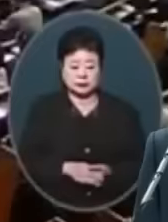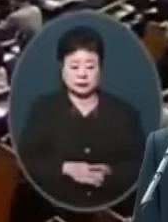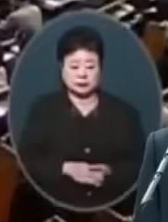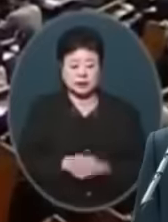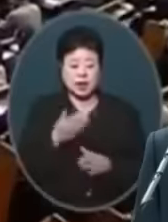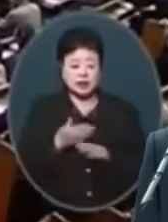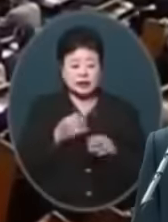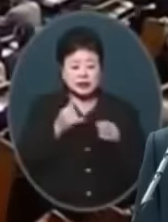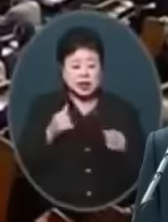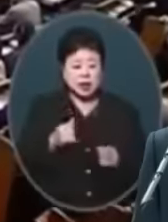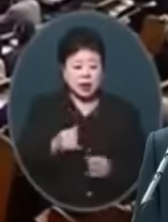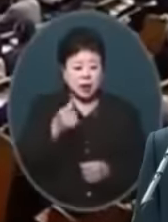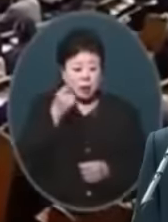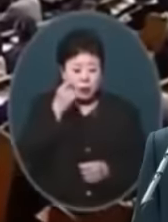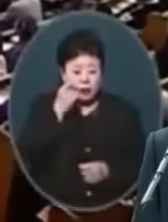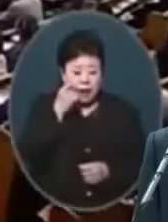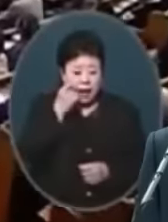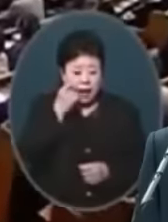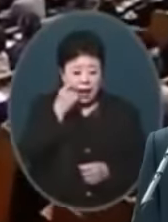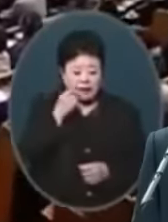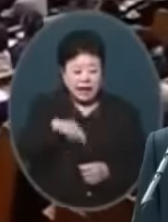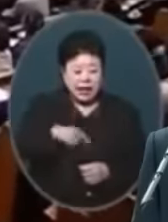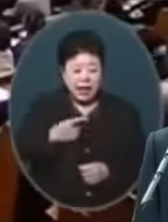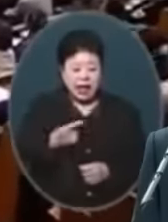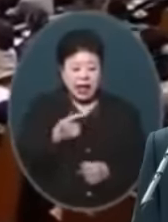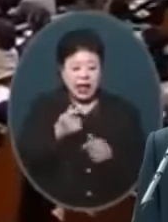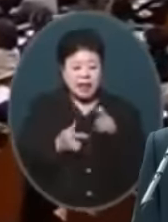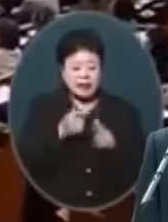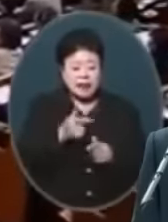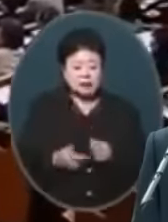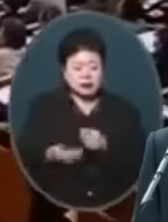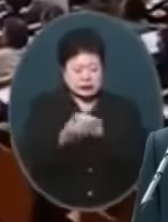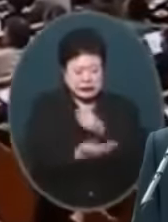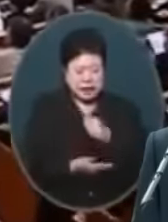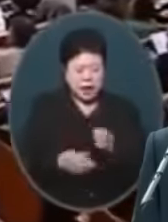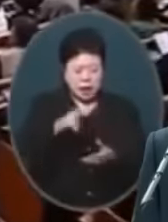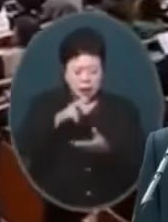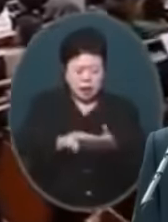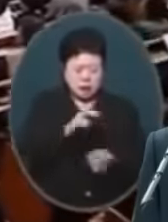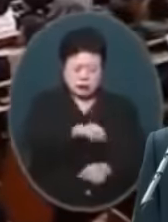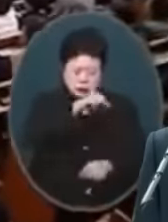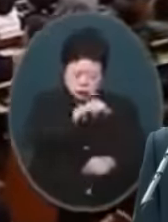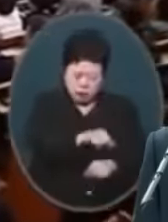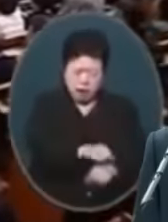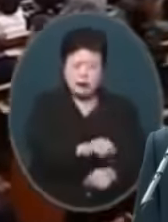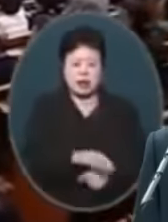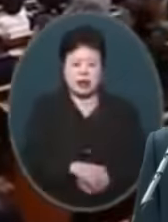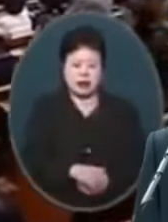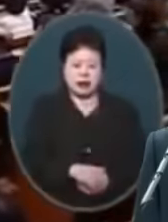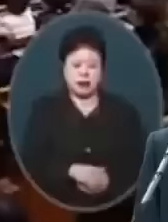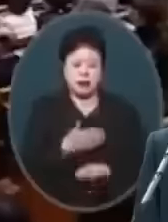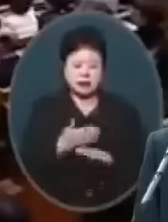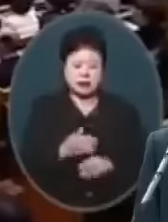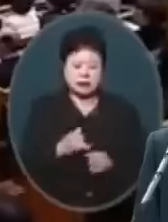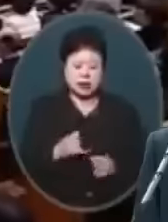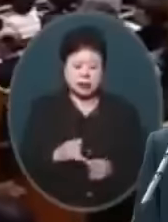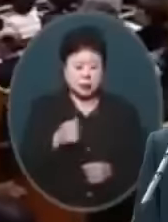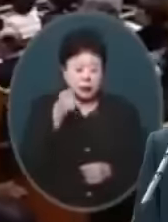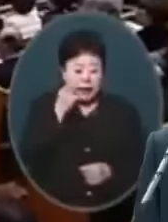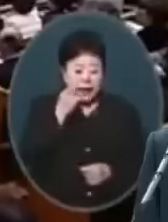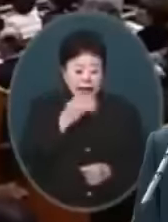다른 사람 모두 다 이런 걸 잘하는 것이 아니다. 다른 사람이 귀하게 생각하지 않아도 나는 귀하게